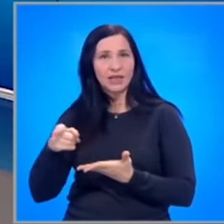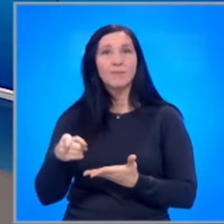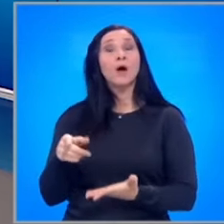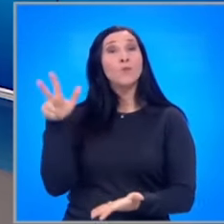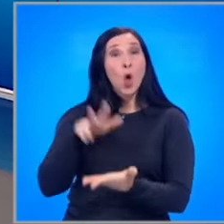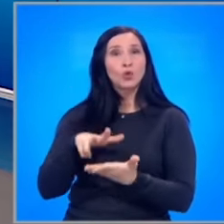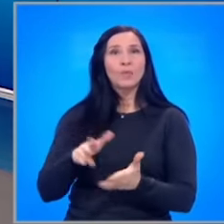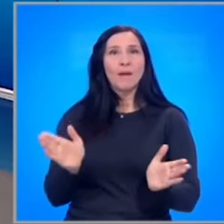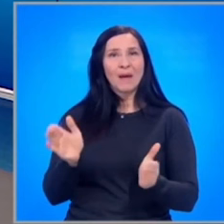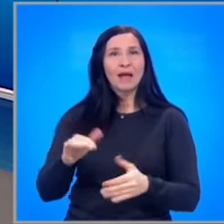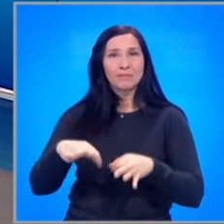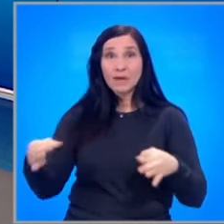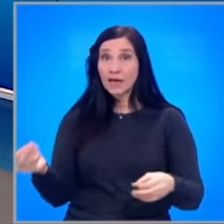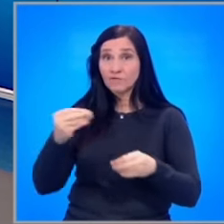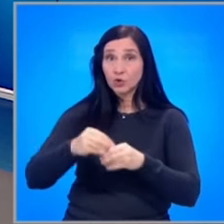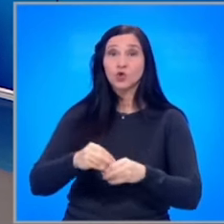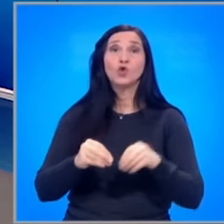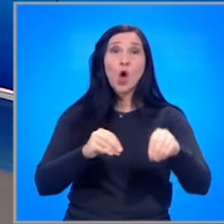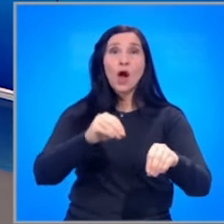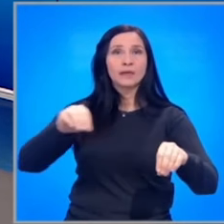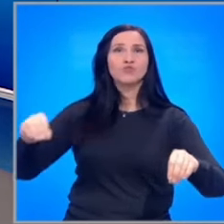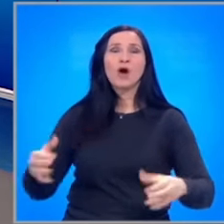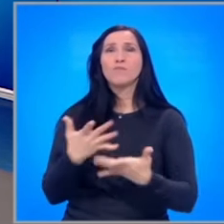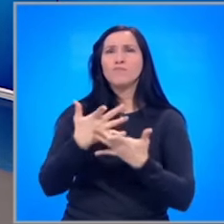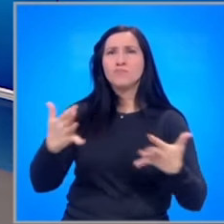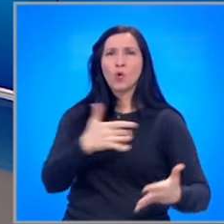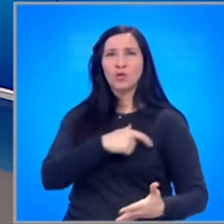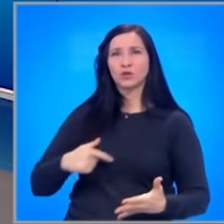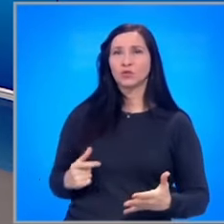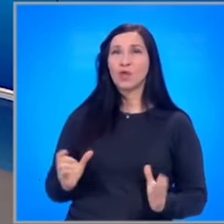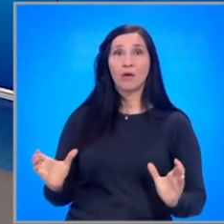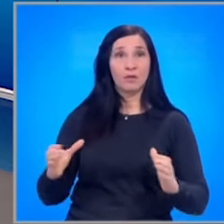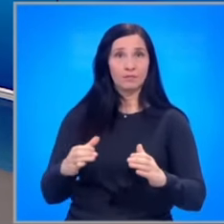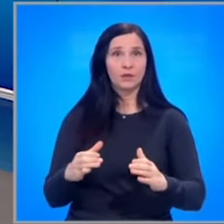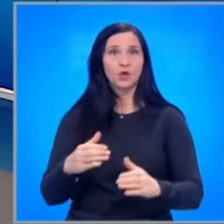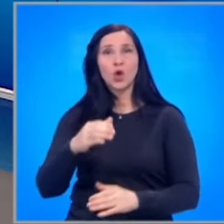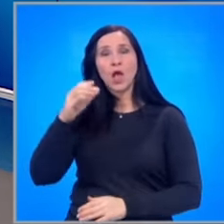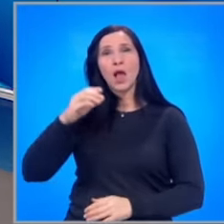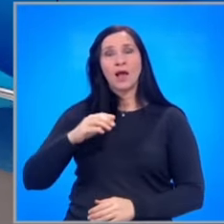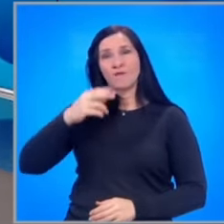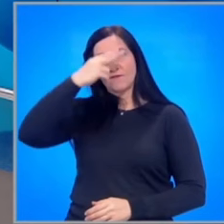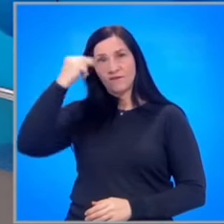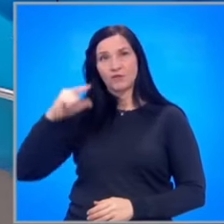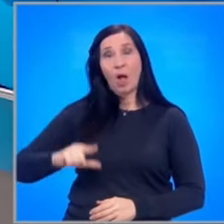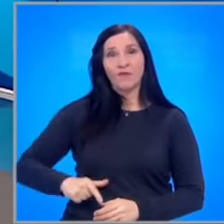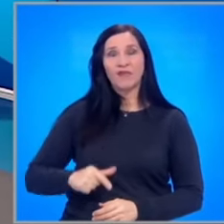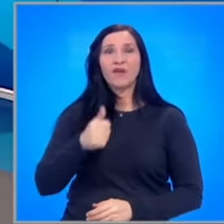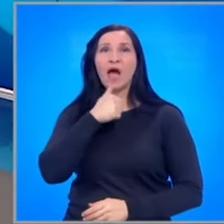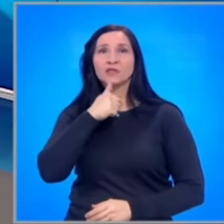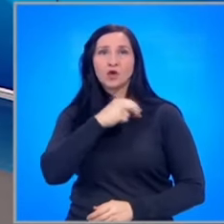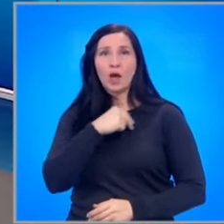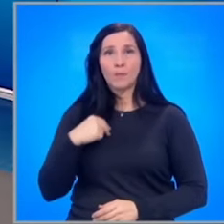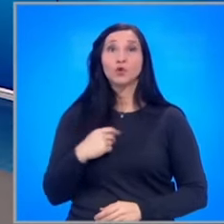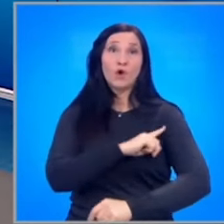от мерки е включено разполагането на многонационални батальони в Литва, Латвия, Естония и Полша и значително увеличаване на силите за